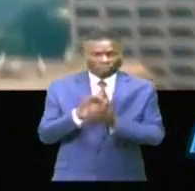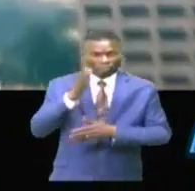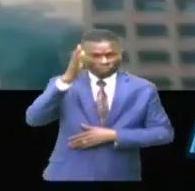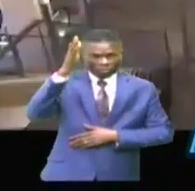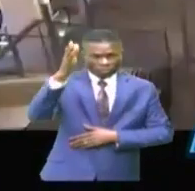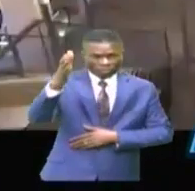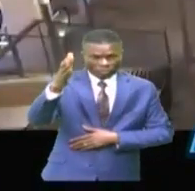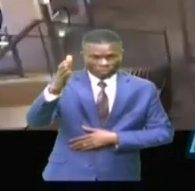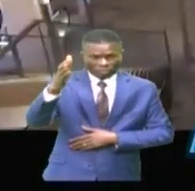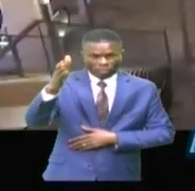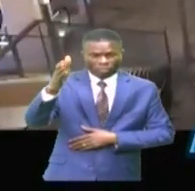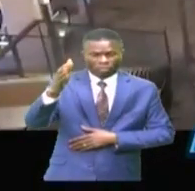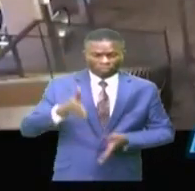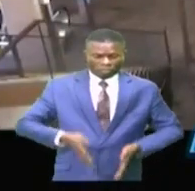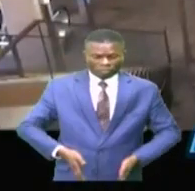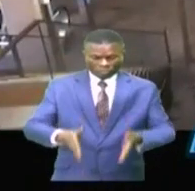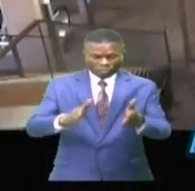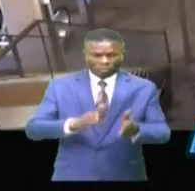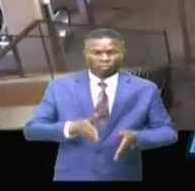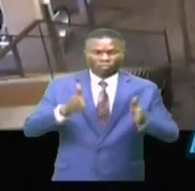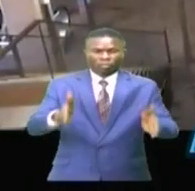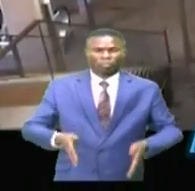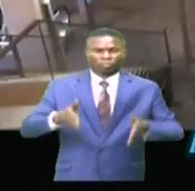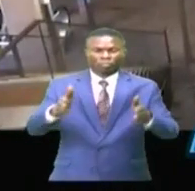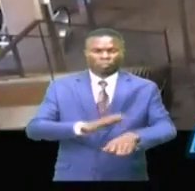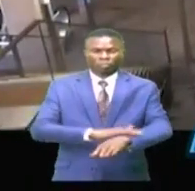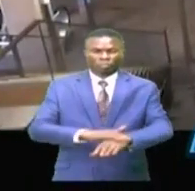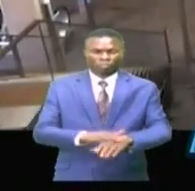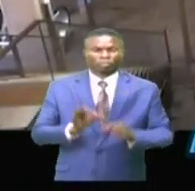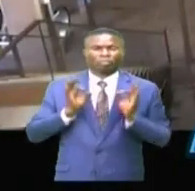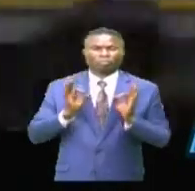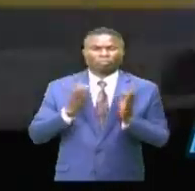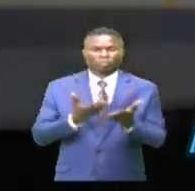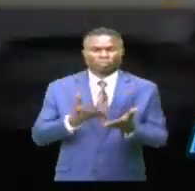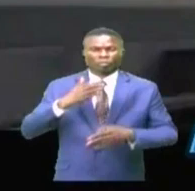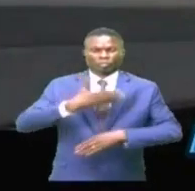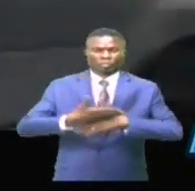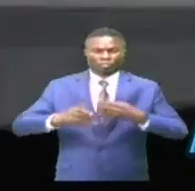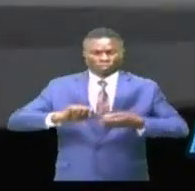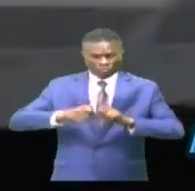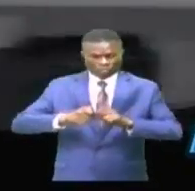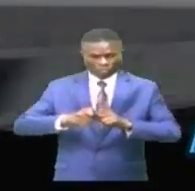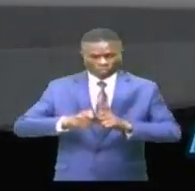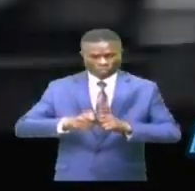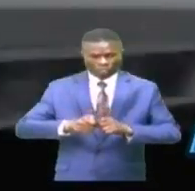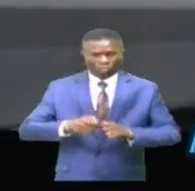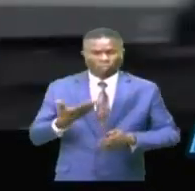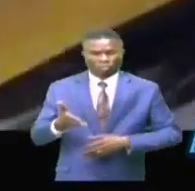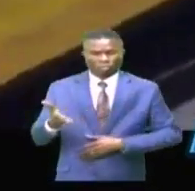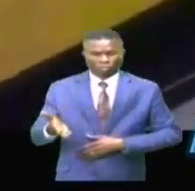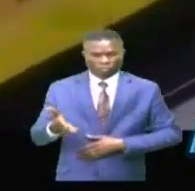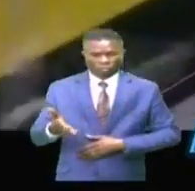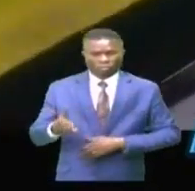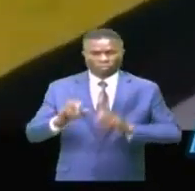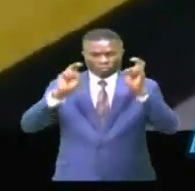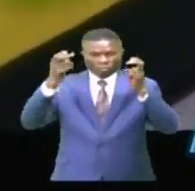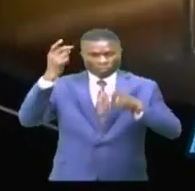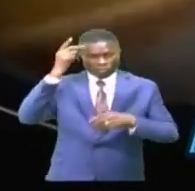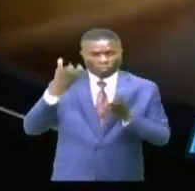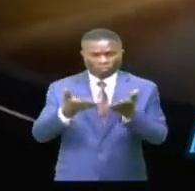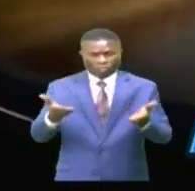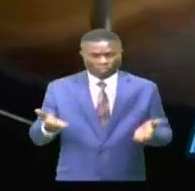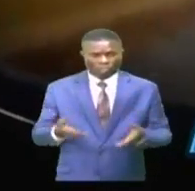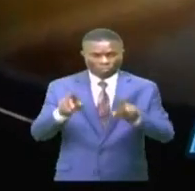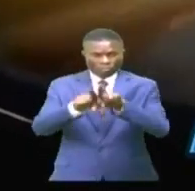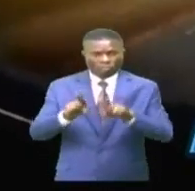de nouveau chemin de fer aussi la réhabilitation de certains déjà existants c'est un début dans le